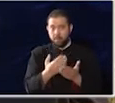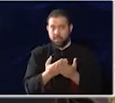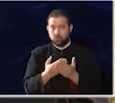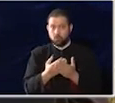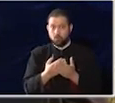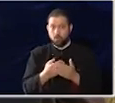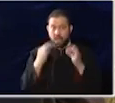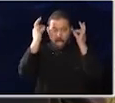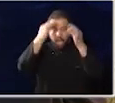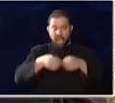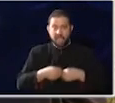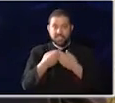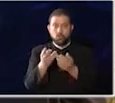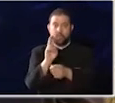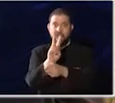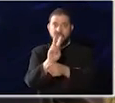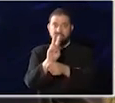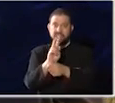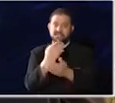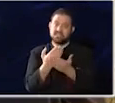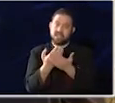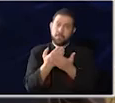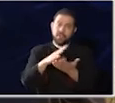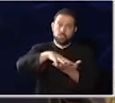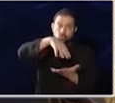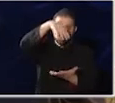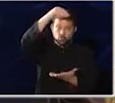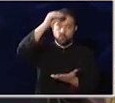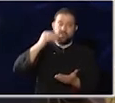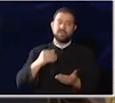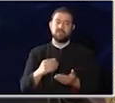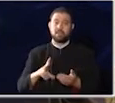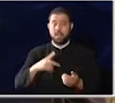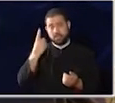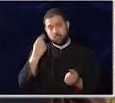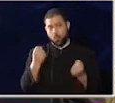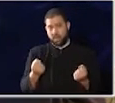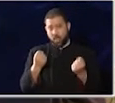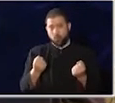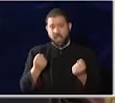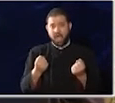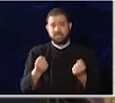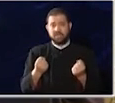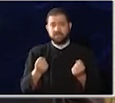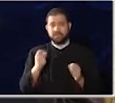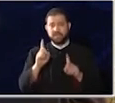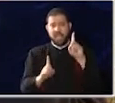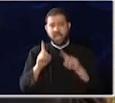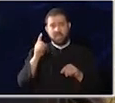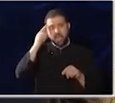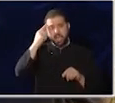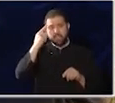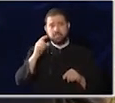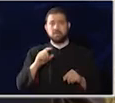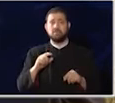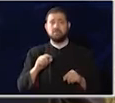concentrăm atenția asupra ce este fundamental în viața noastră. Este un efort. Presupune, bineînțeles, dacă ne